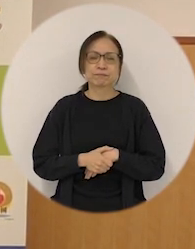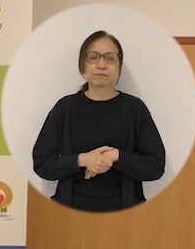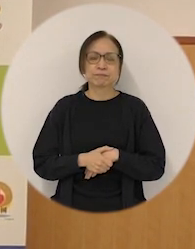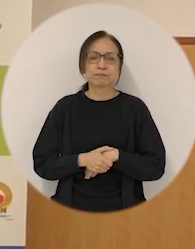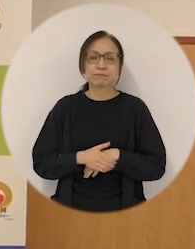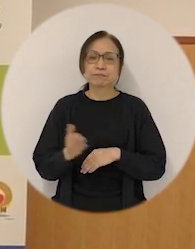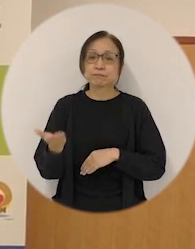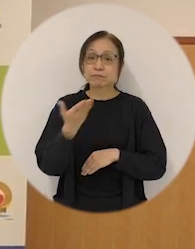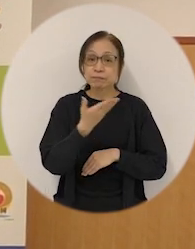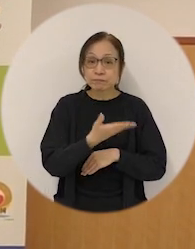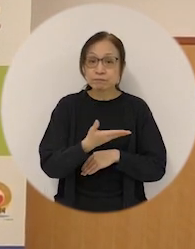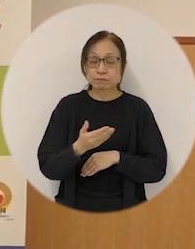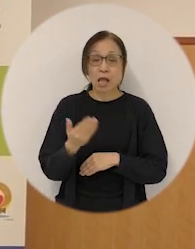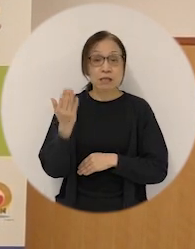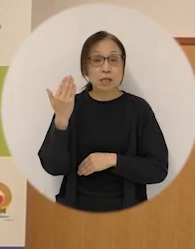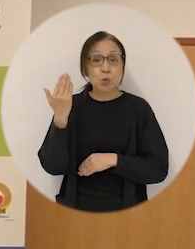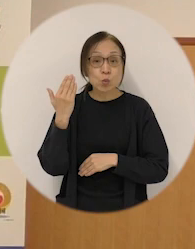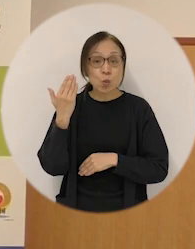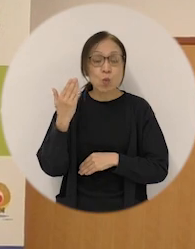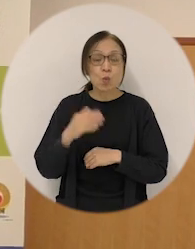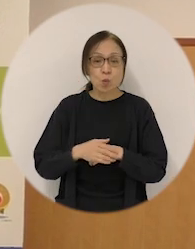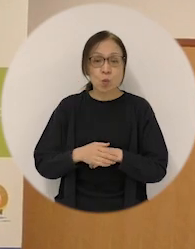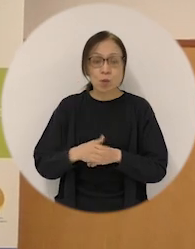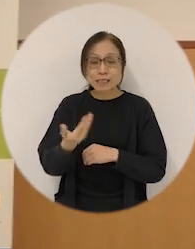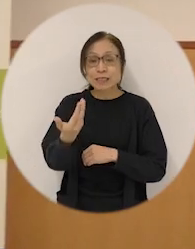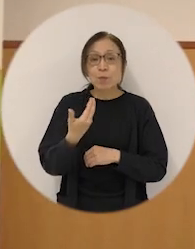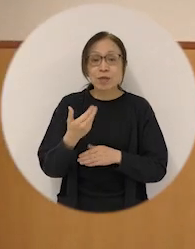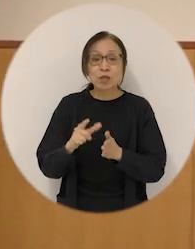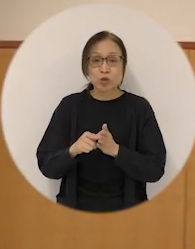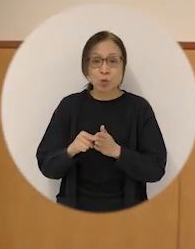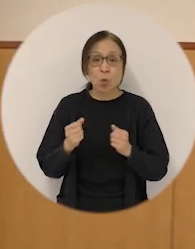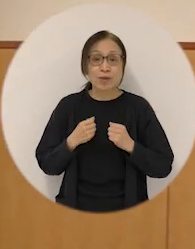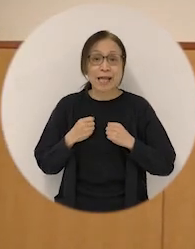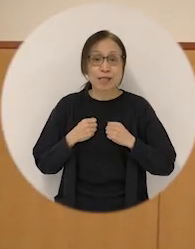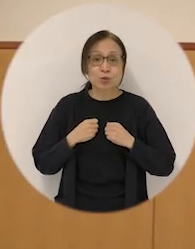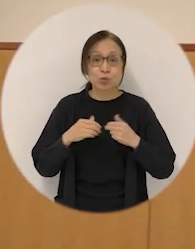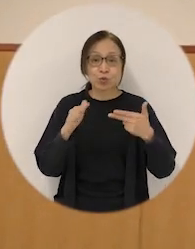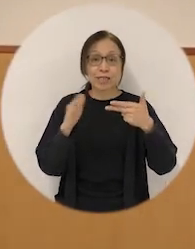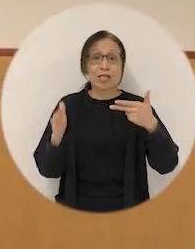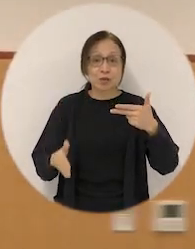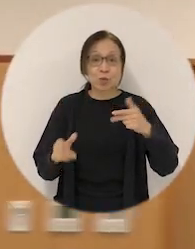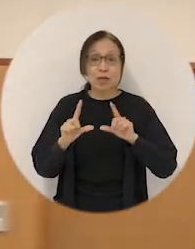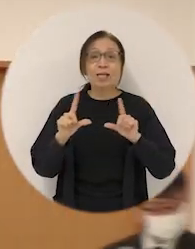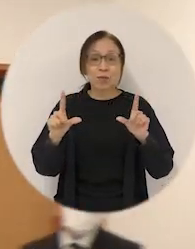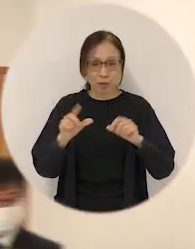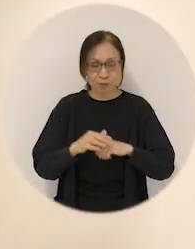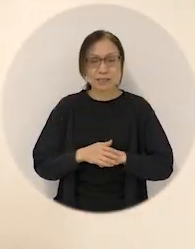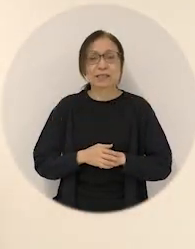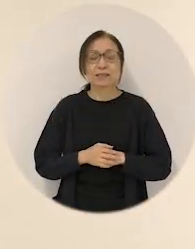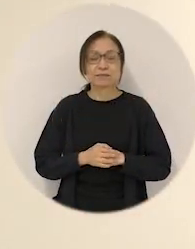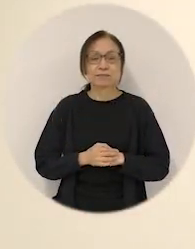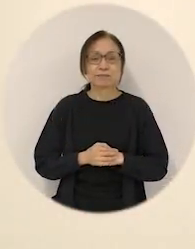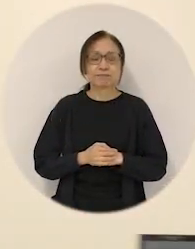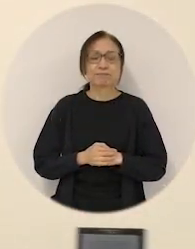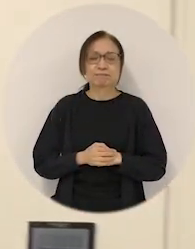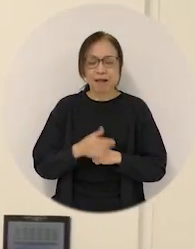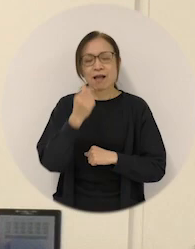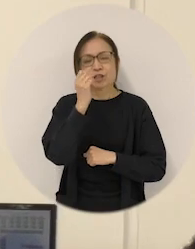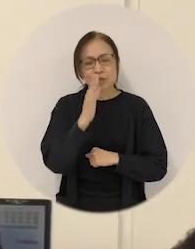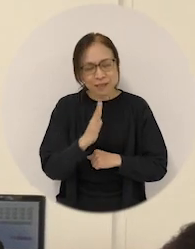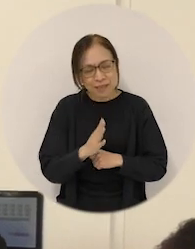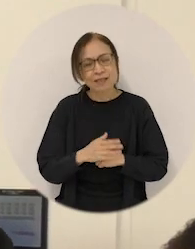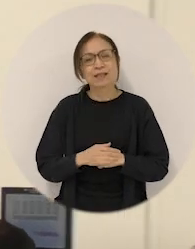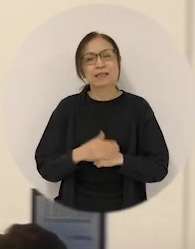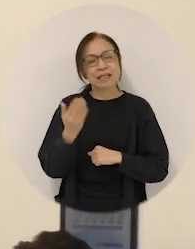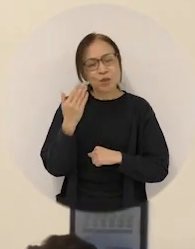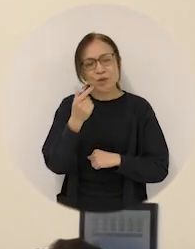続いて先ほどの豆タイムスさんからのご質問で体育施設について回答を申し上げますので。 すいません、先ほ